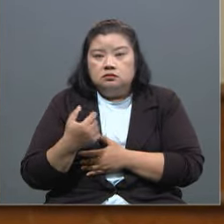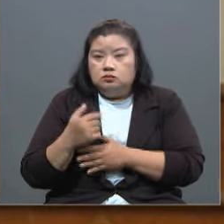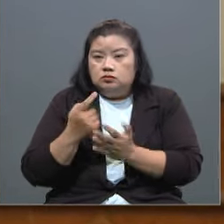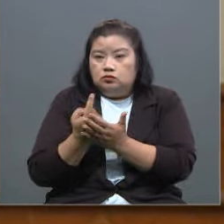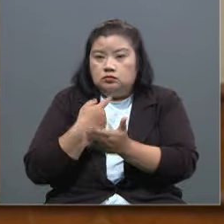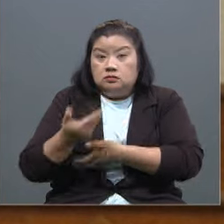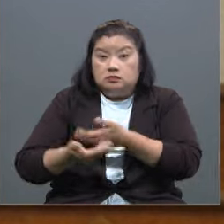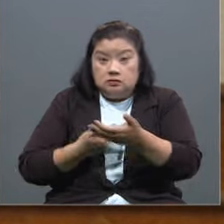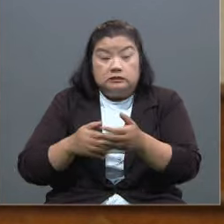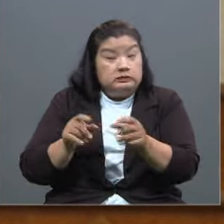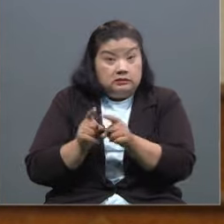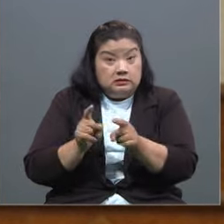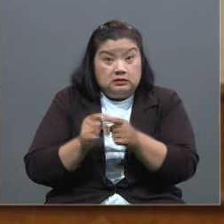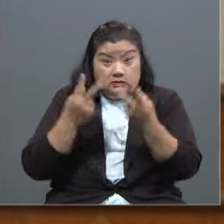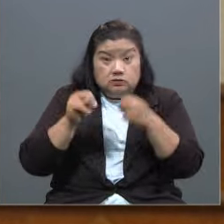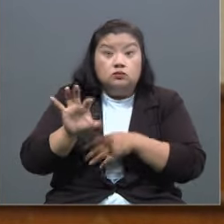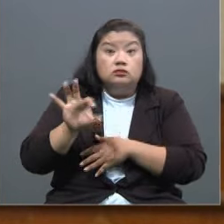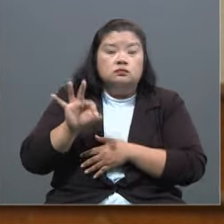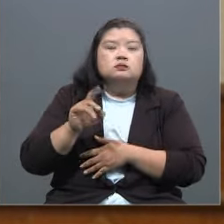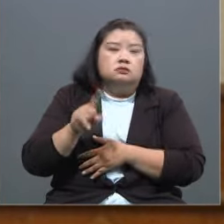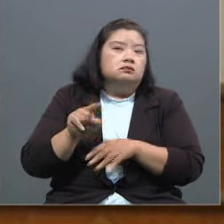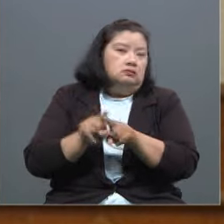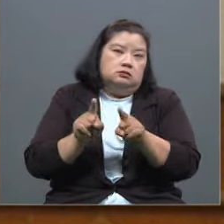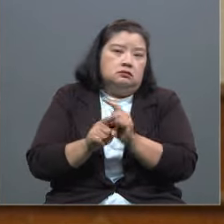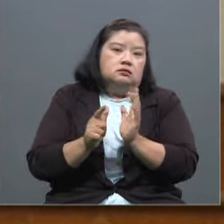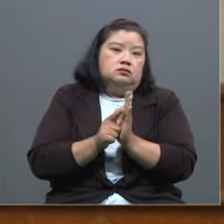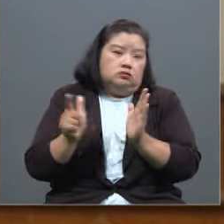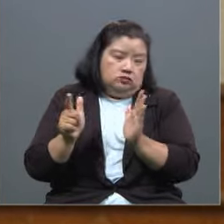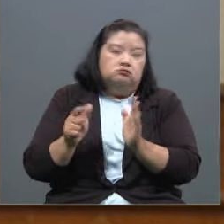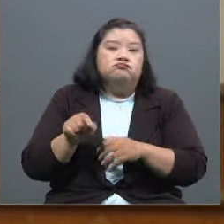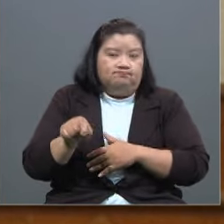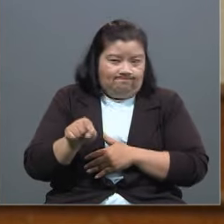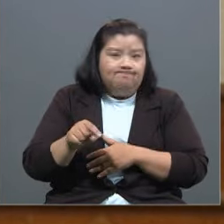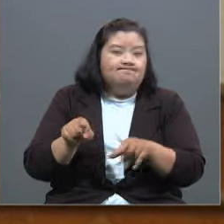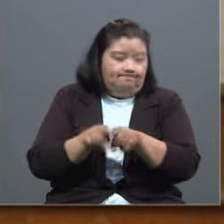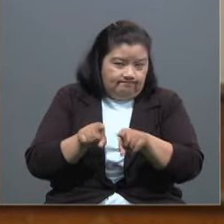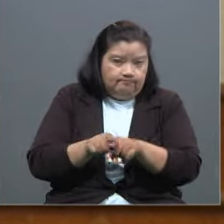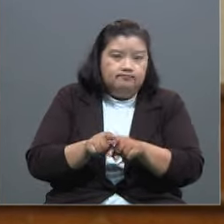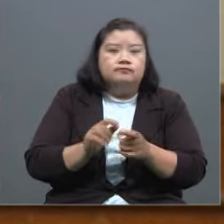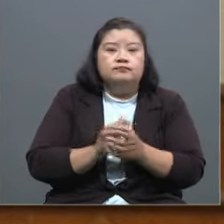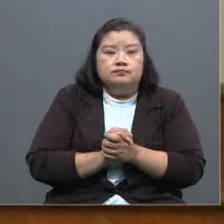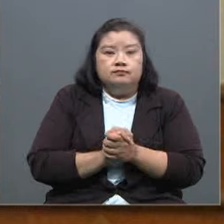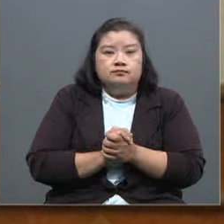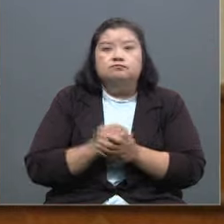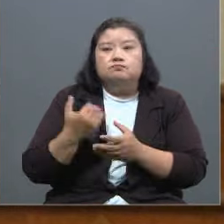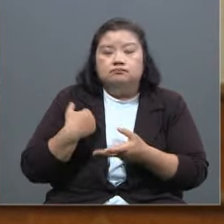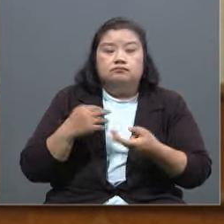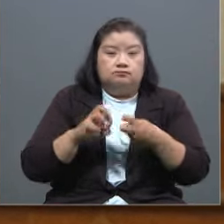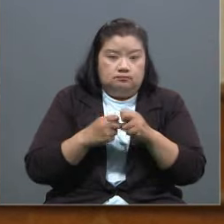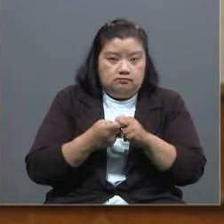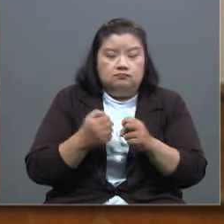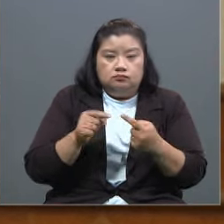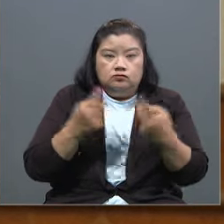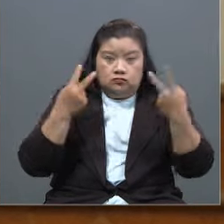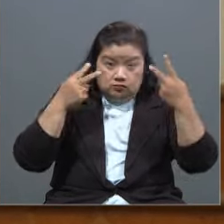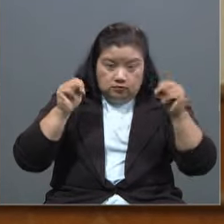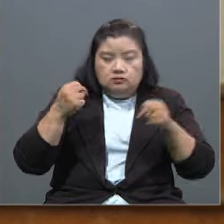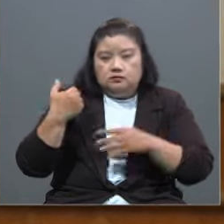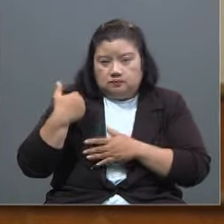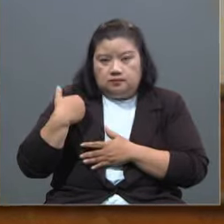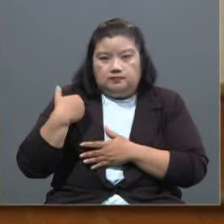วยมันมีปัญหาอยู่ก็คือกับกรรมการที่นายกเศรษฐาท่านได้